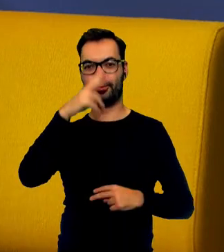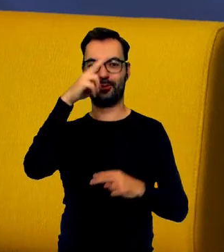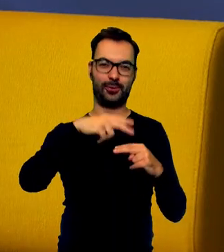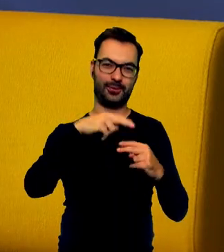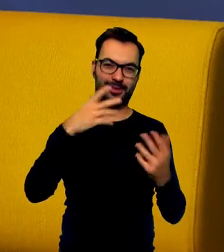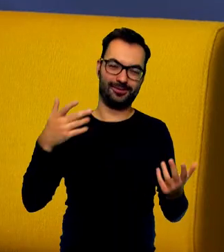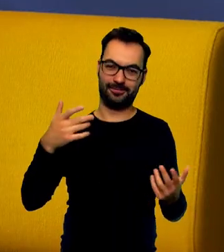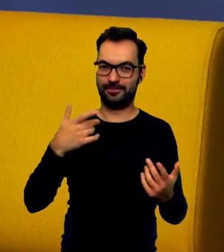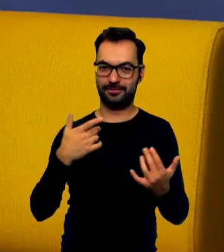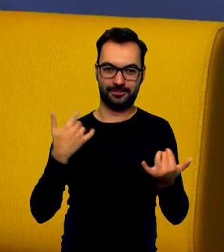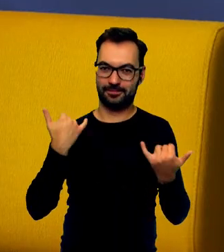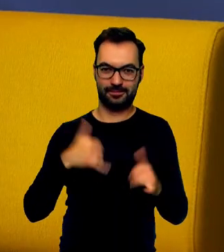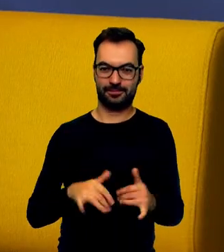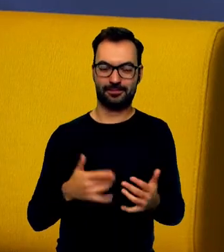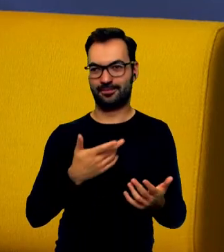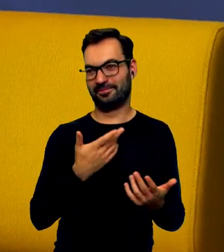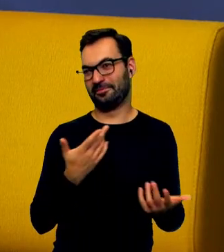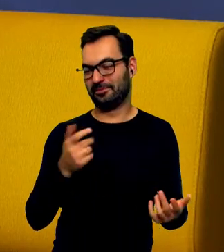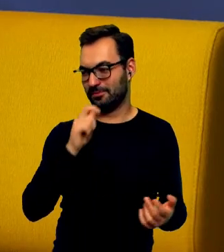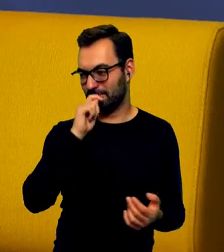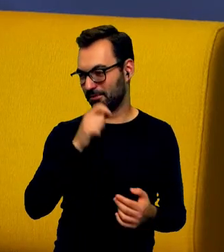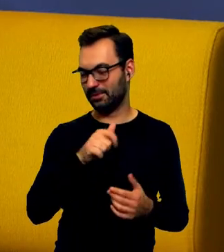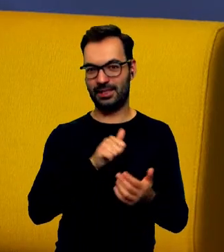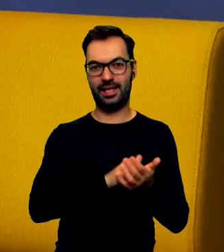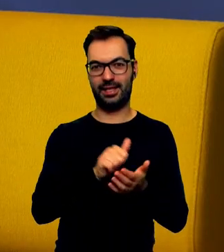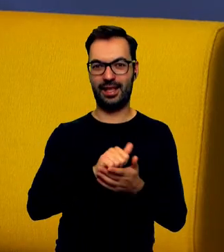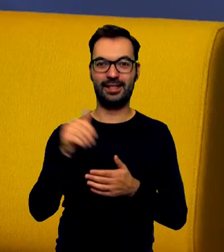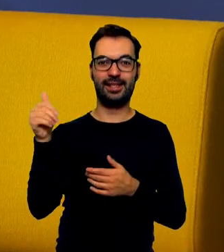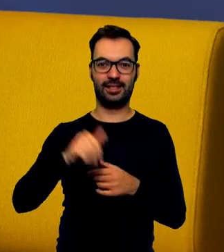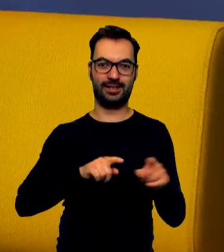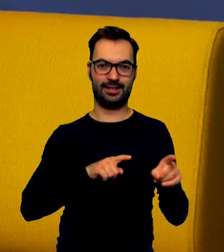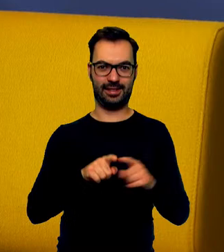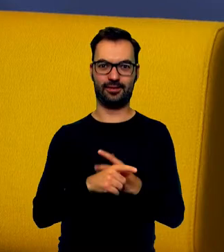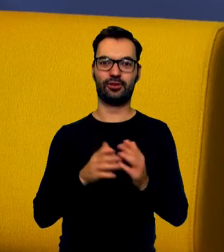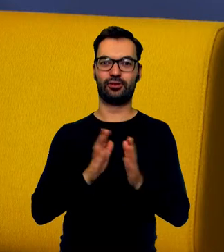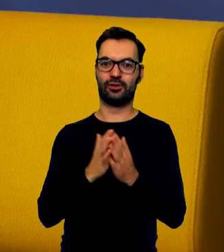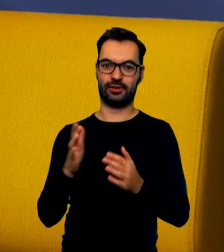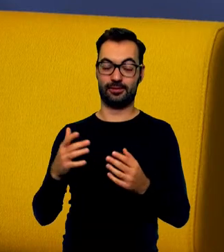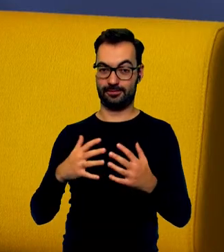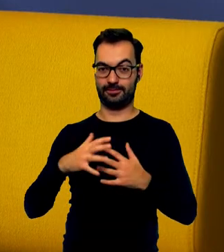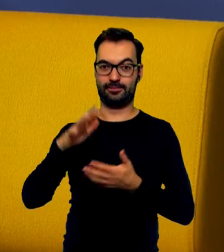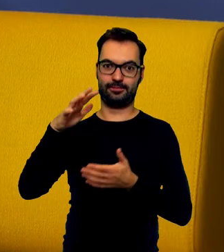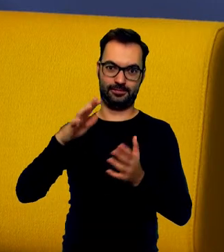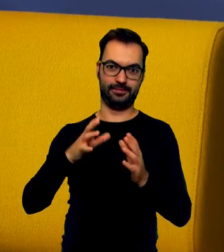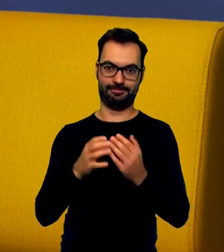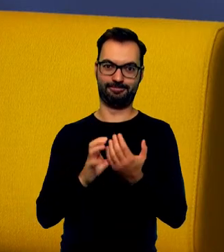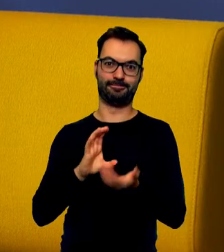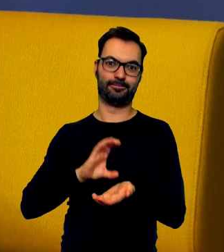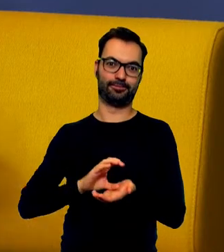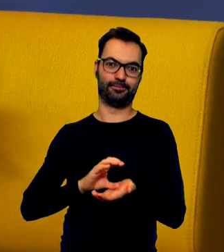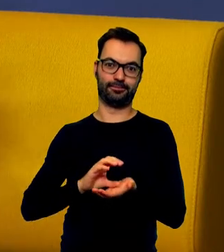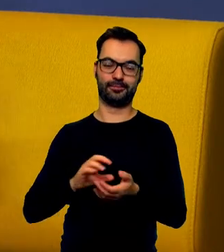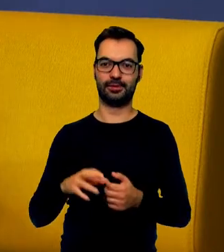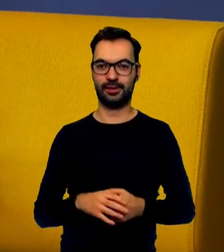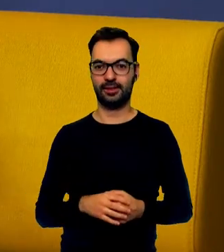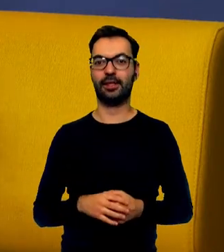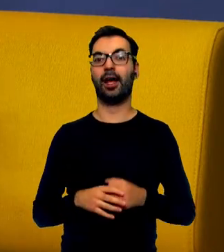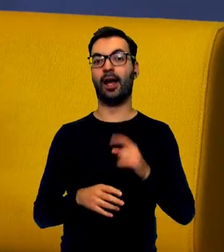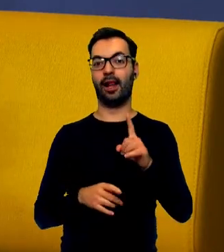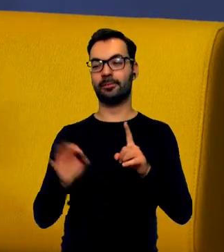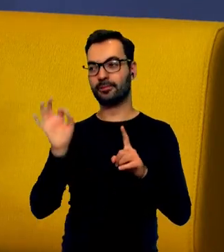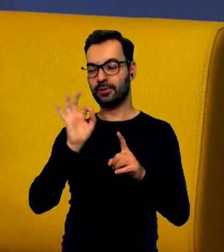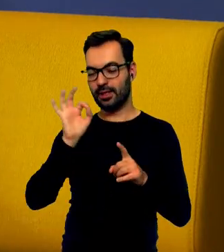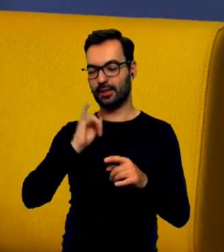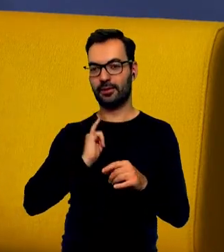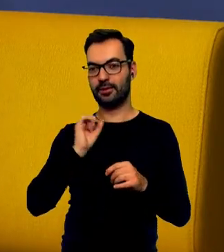krótki, więc to miał tam 11 tysięcy znaków, książka jest o wiele dłuższa. Ale przy okazji, jeśli można